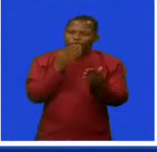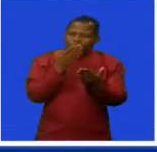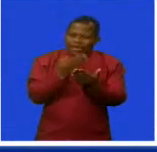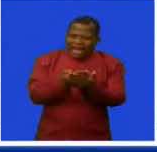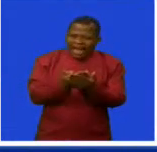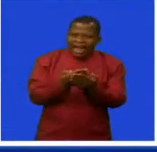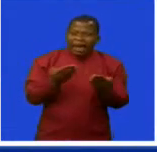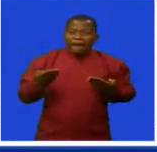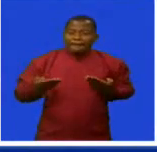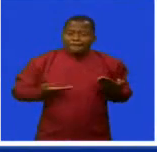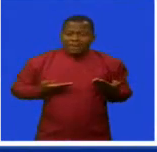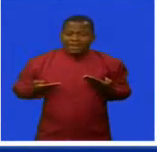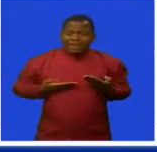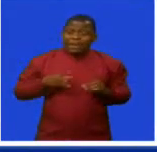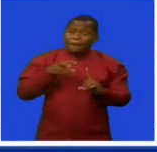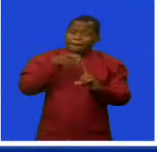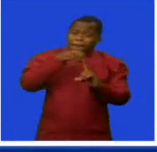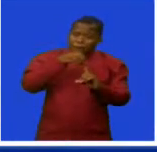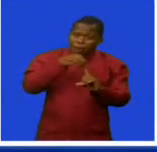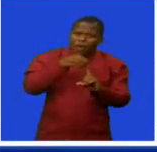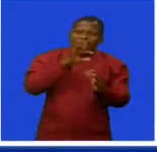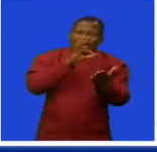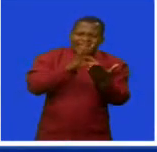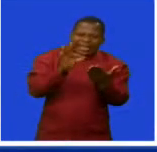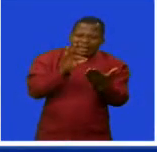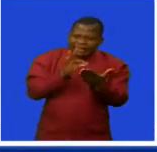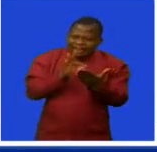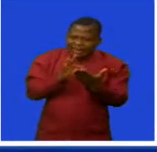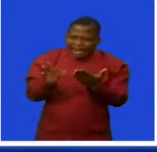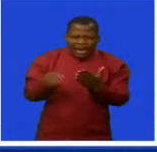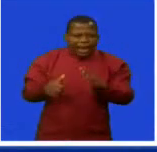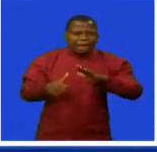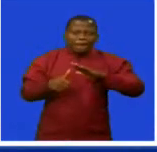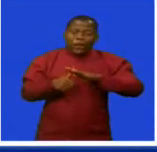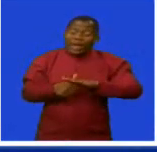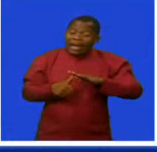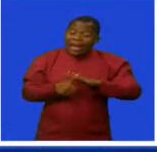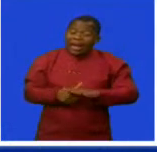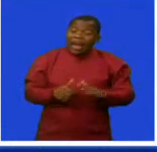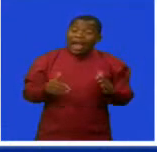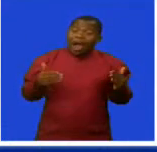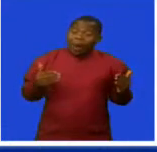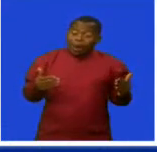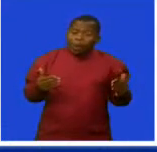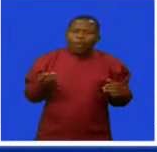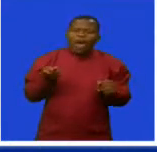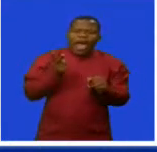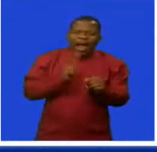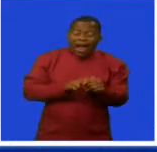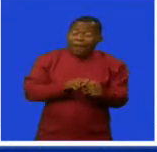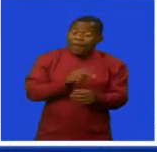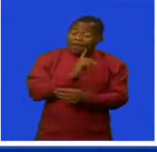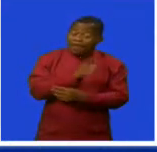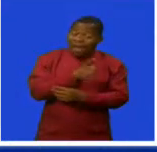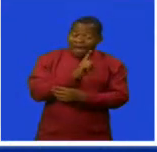banikati betitolo ukuthi bakuhambise embili kuhlandeka waphinze wekhuta umkhuba lesewanze wekuthi banikati betitolo balale khona ngekhathi